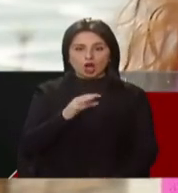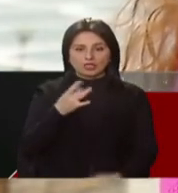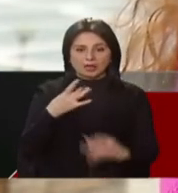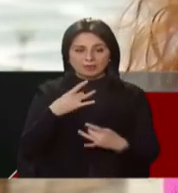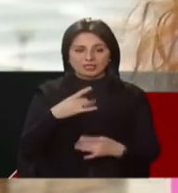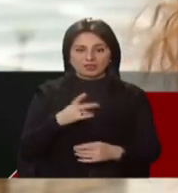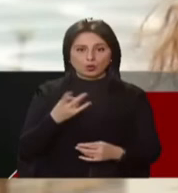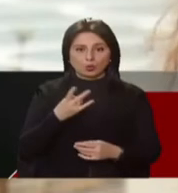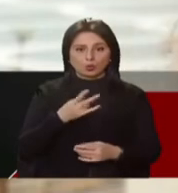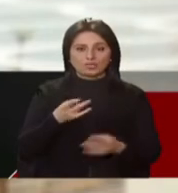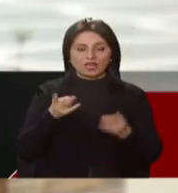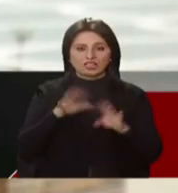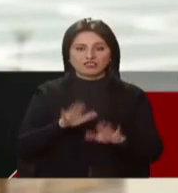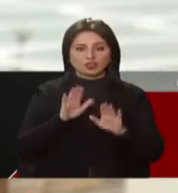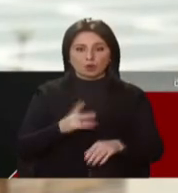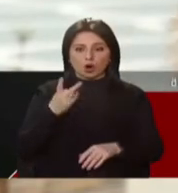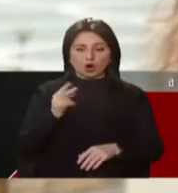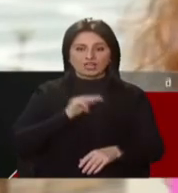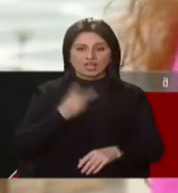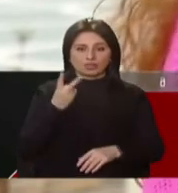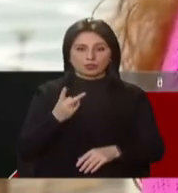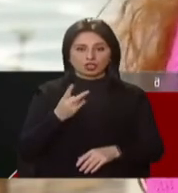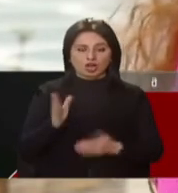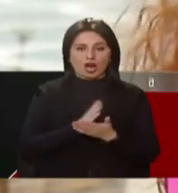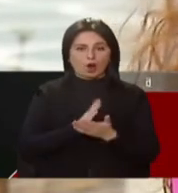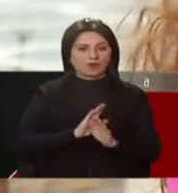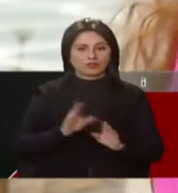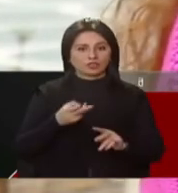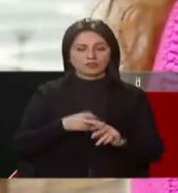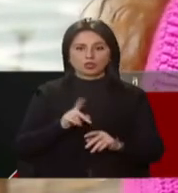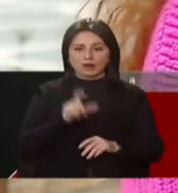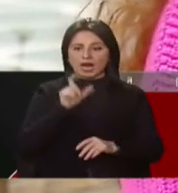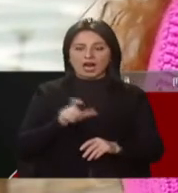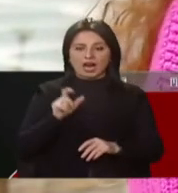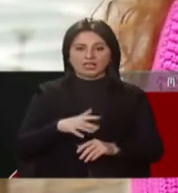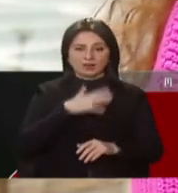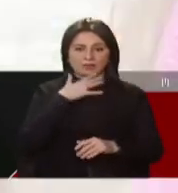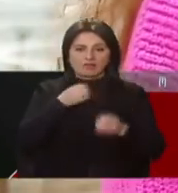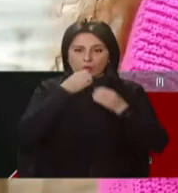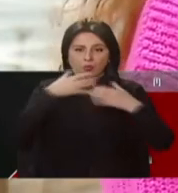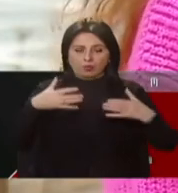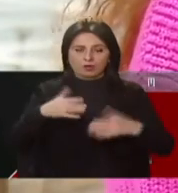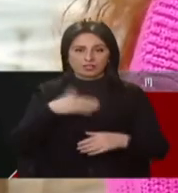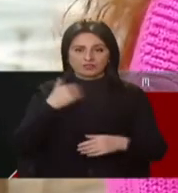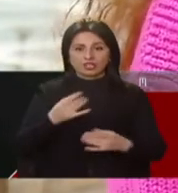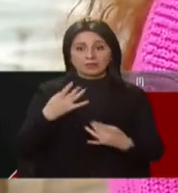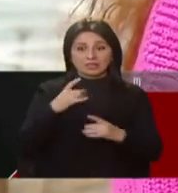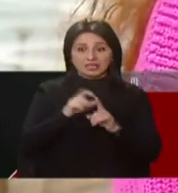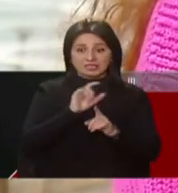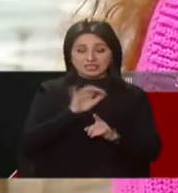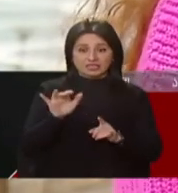რომ უნდა დარჩენილიყავით მხოლოდ ორი თანამშრომელი განყოფილებაში, იმიტომ რომ კადრები იყო საკმაოდ გაბერილი. Მითხრა ეს ფრაზა